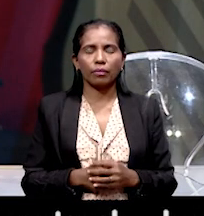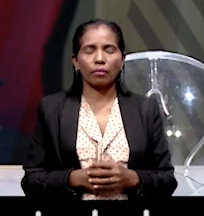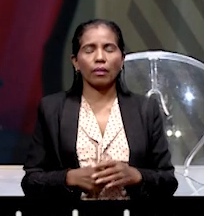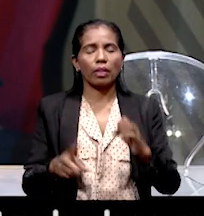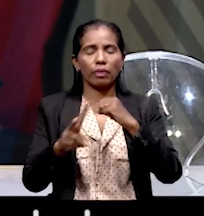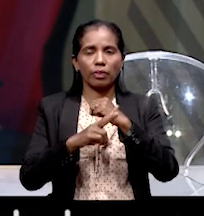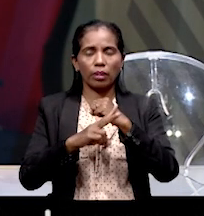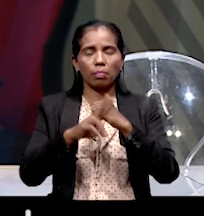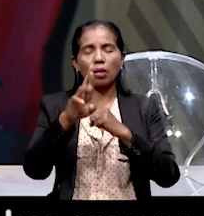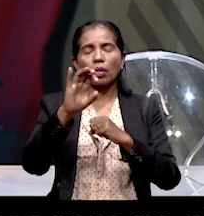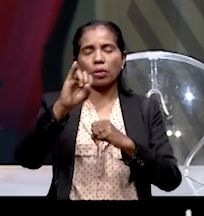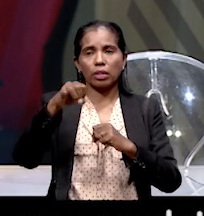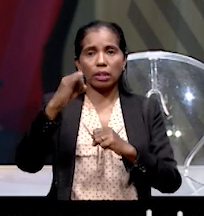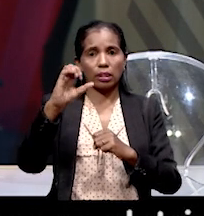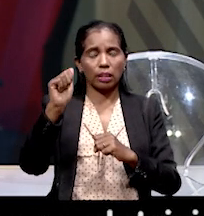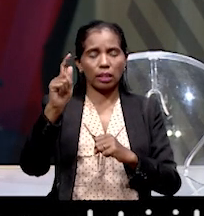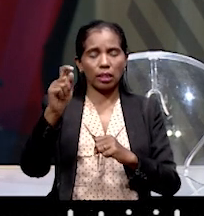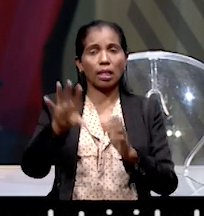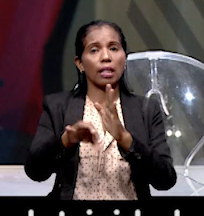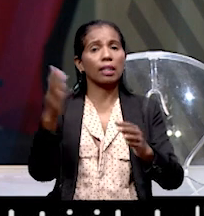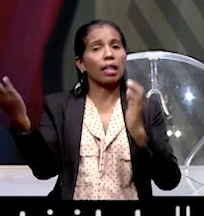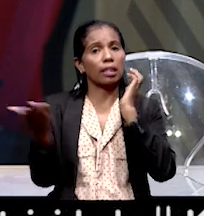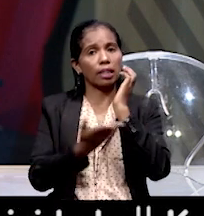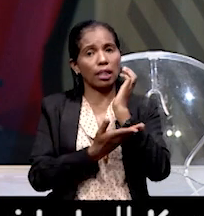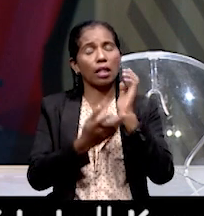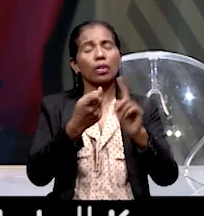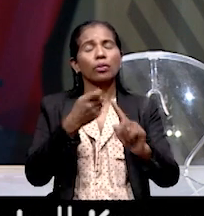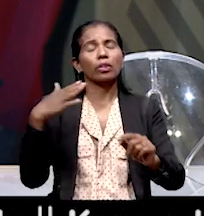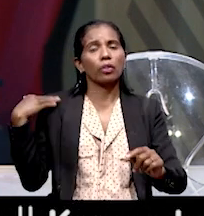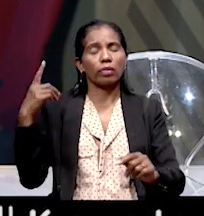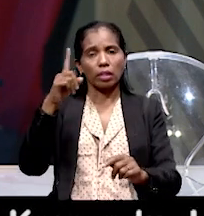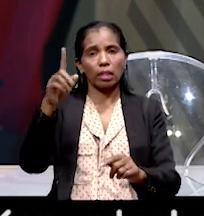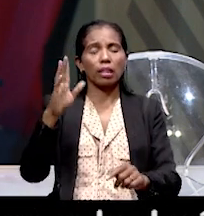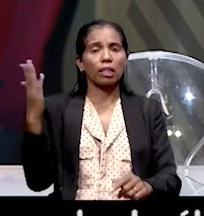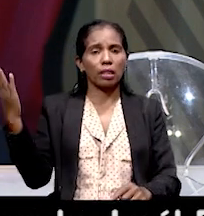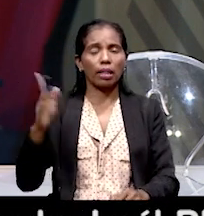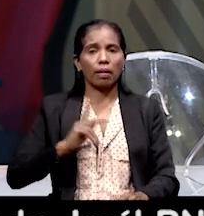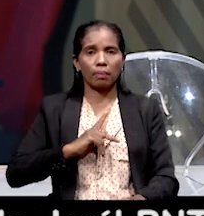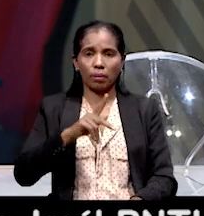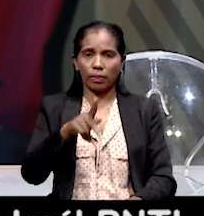Vítima Rosita Bian retanta Rusi jovem ida iha are bebonuk.